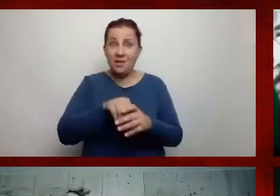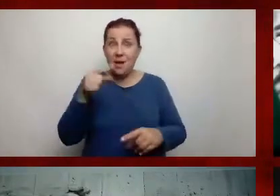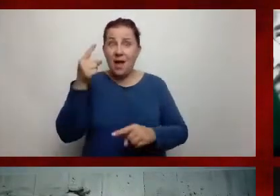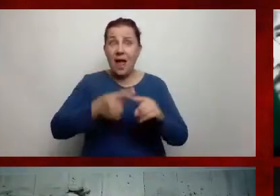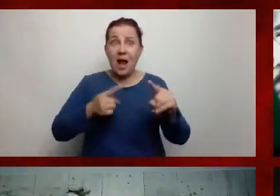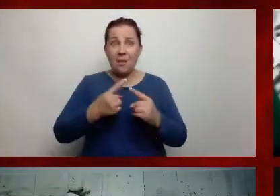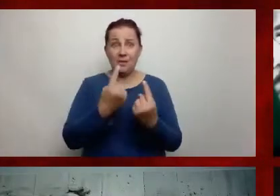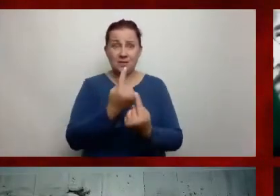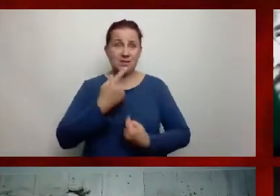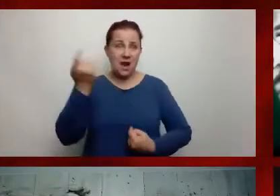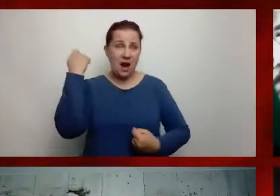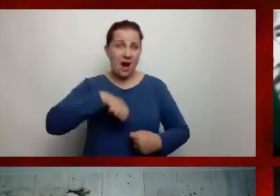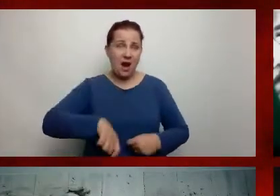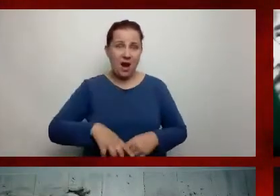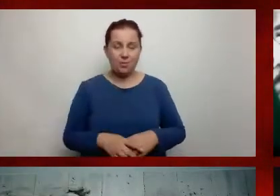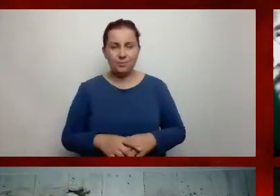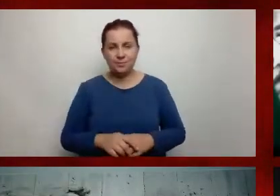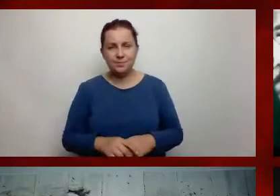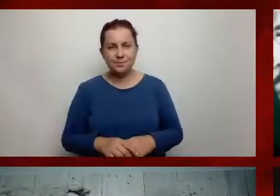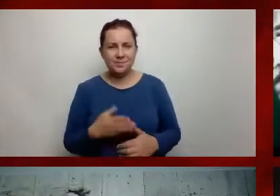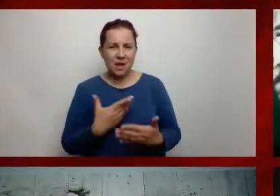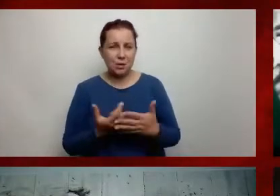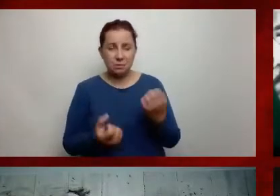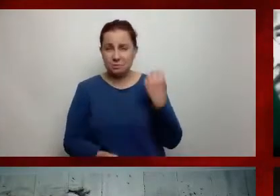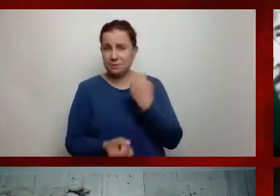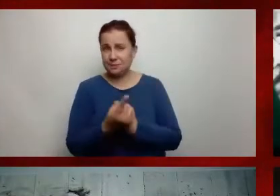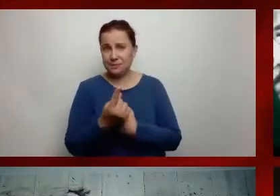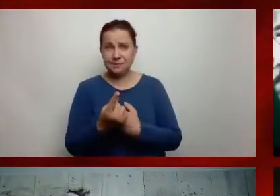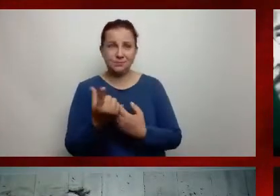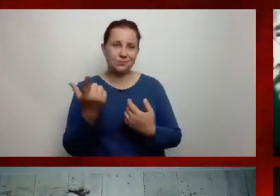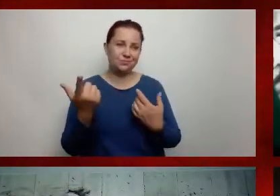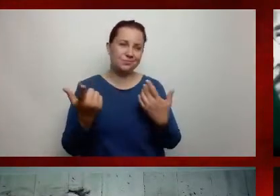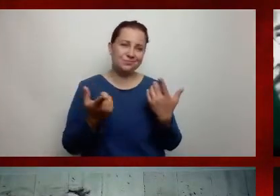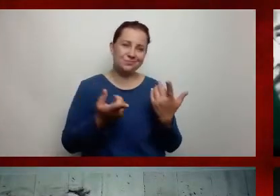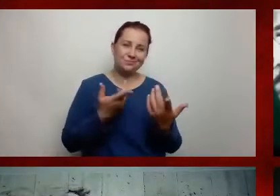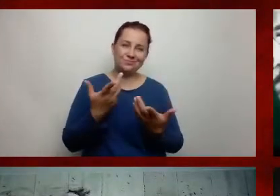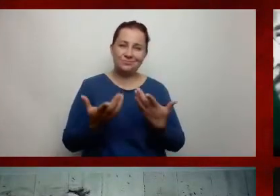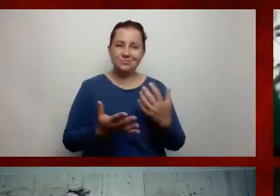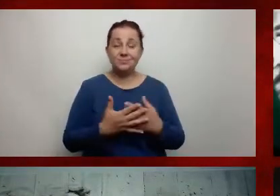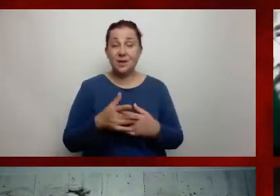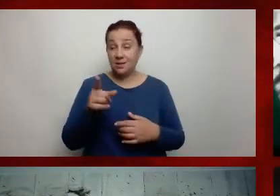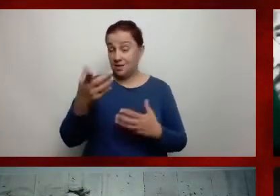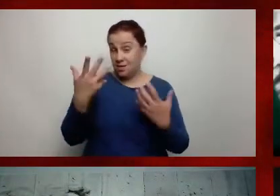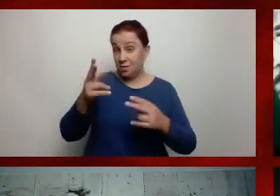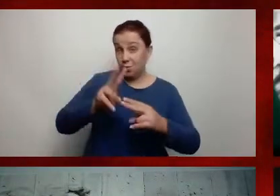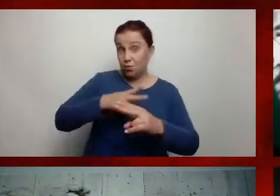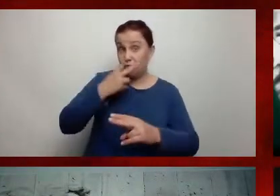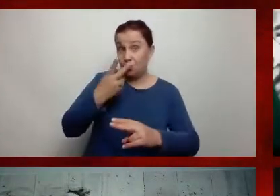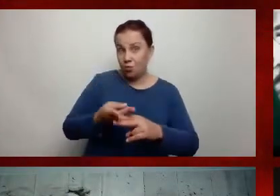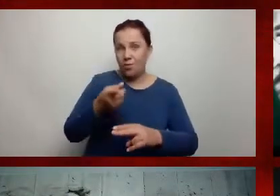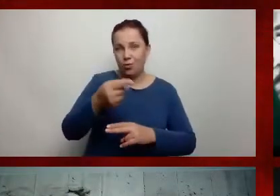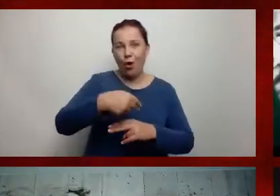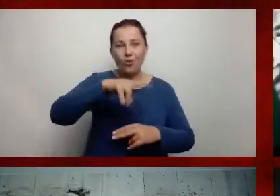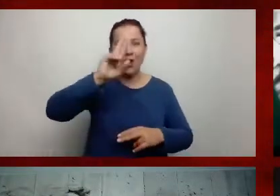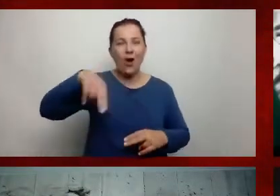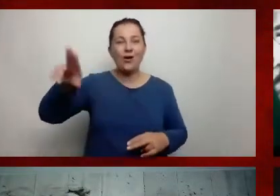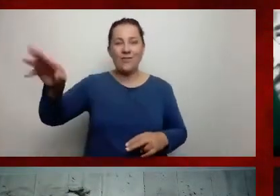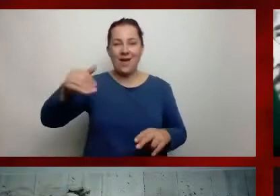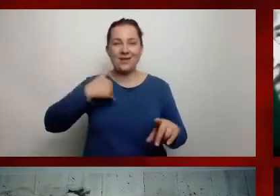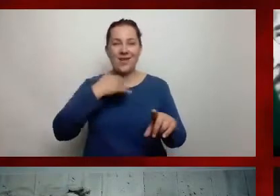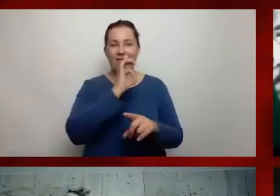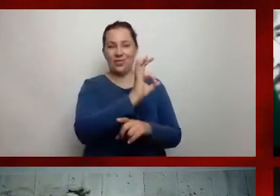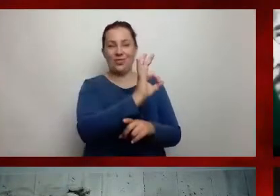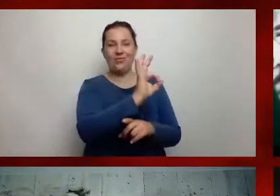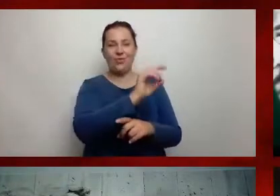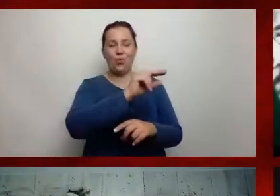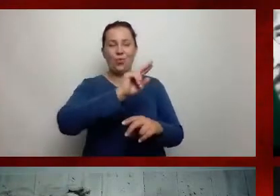czyli no, budzi to pewne kontrowersje. Ty ewidentnie dążysz do tłumaczenia norweskiego. Tak, i teraz właśnie chciałem,